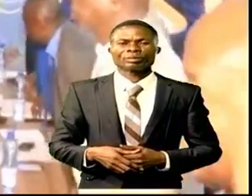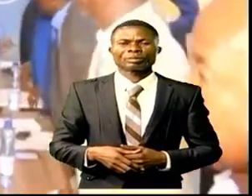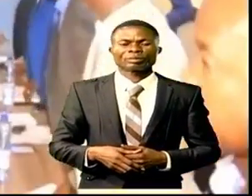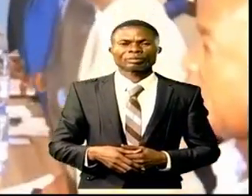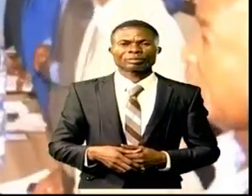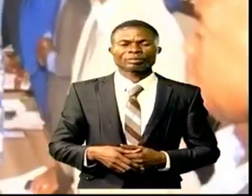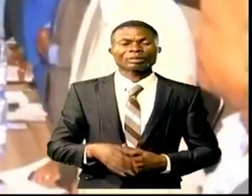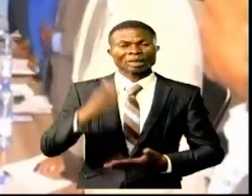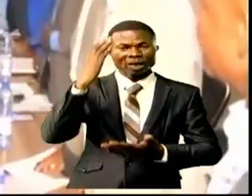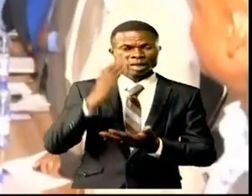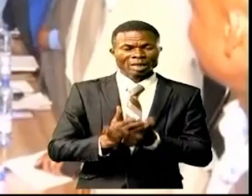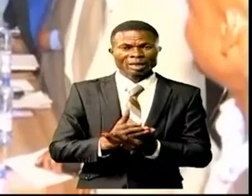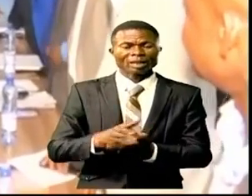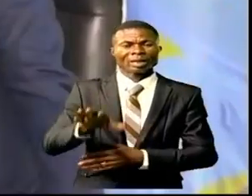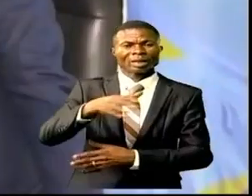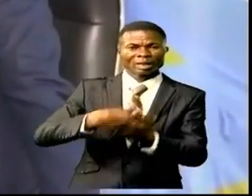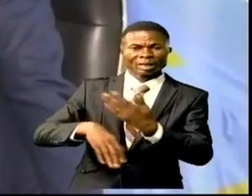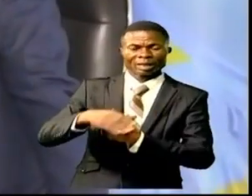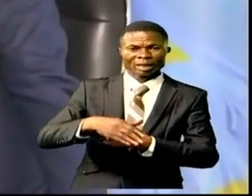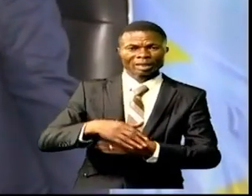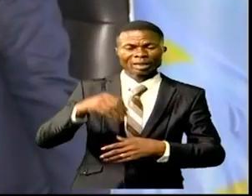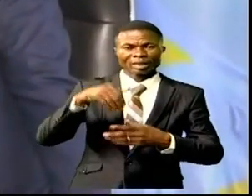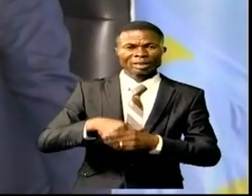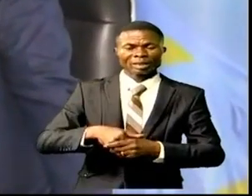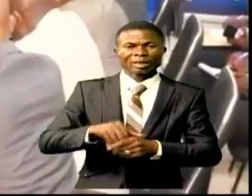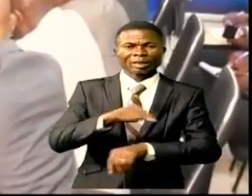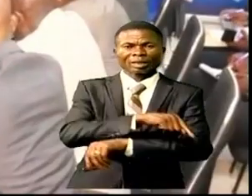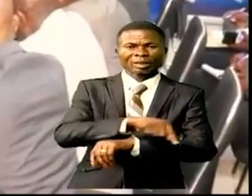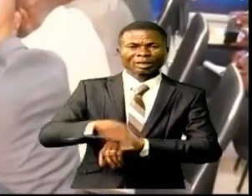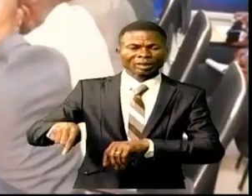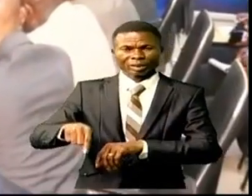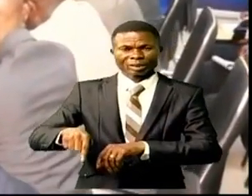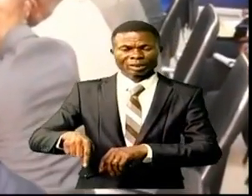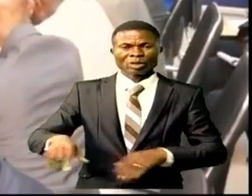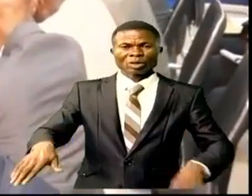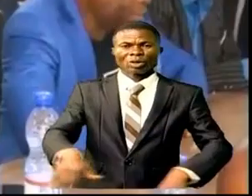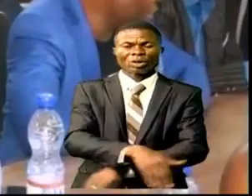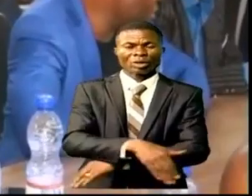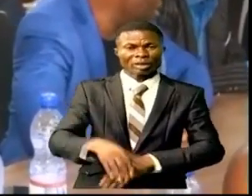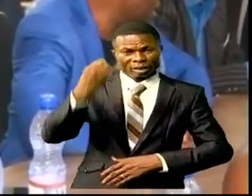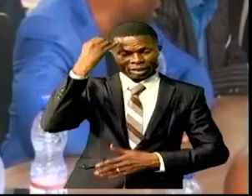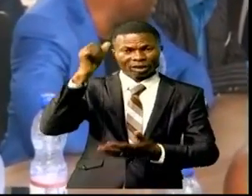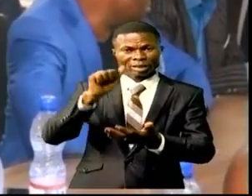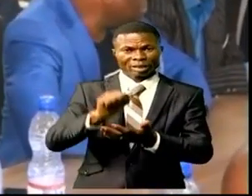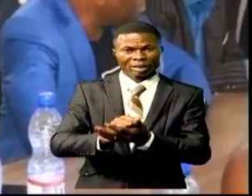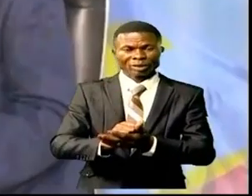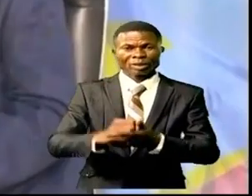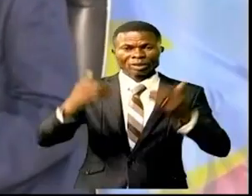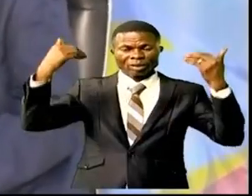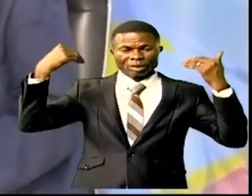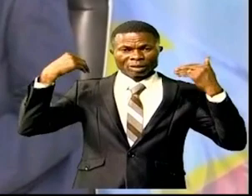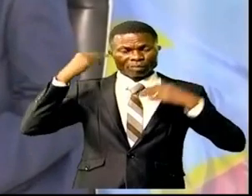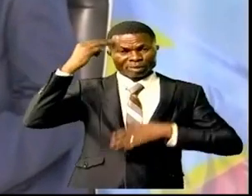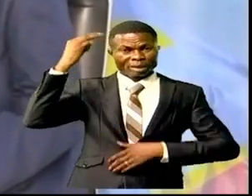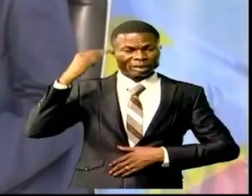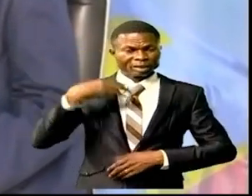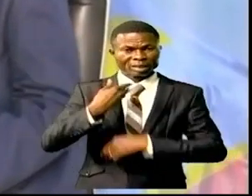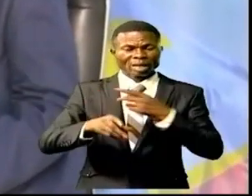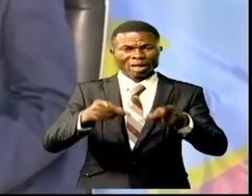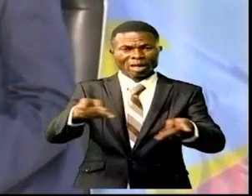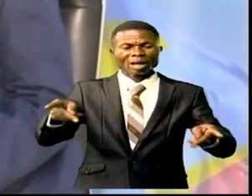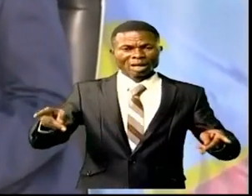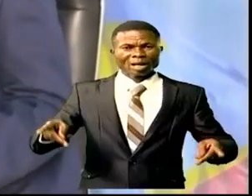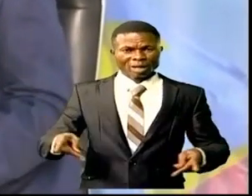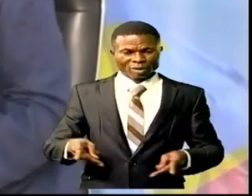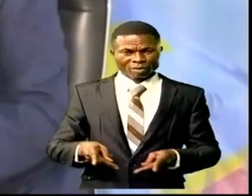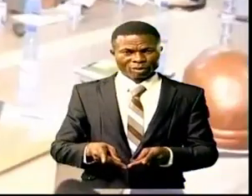mettre fin à la pagaille qui s'est installée au sein de l'administration foncière. C'est dans ce cadre que le patron des affaires foncières, Aimé Molendo